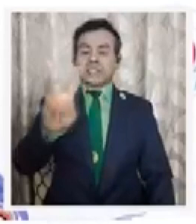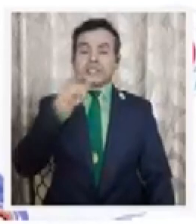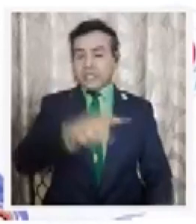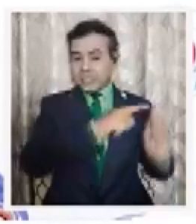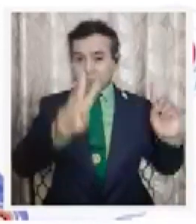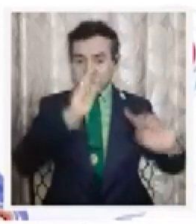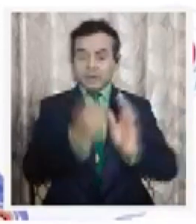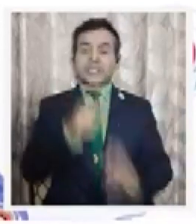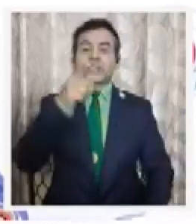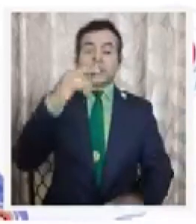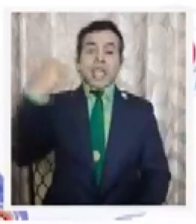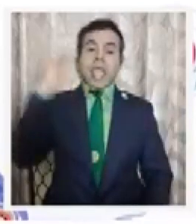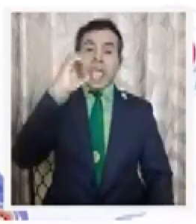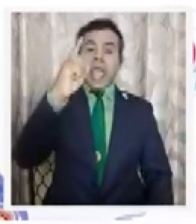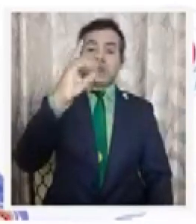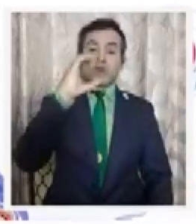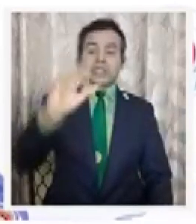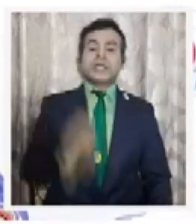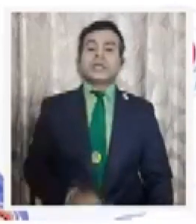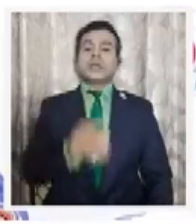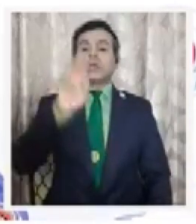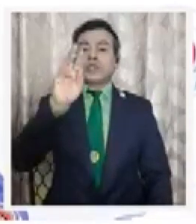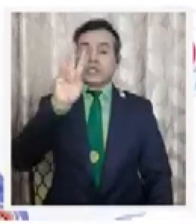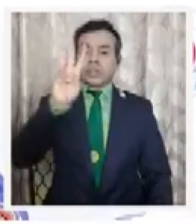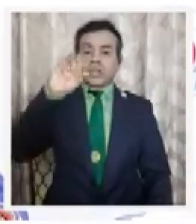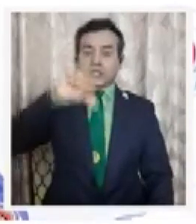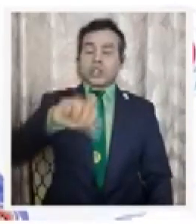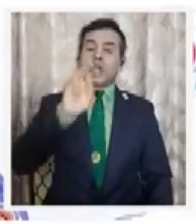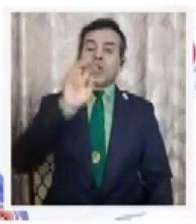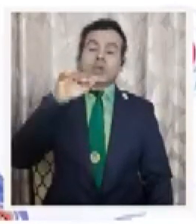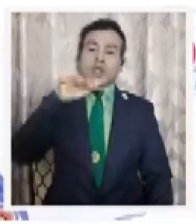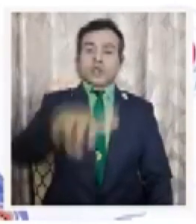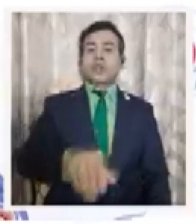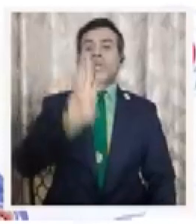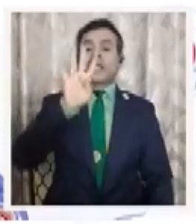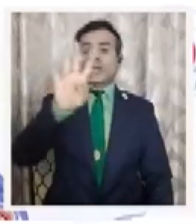হয়েছে 1,60,222 এবং এ পর্যন্ত ফোন কল গ্রহণ করা হয়েছে